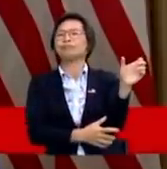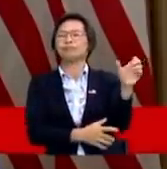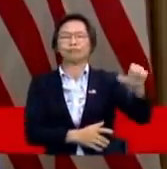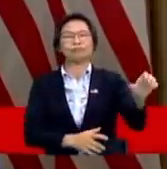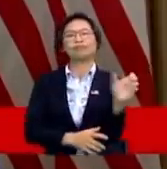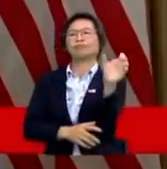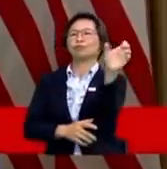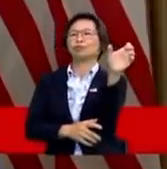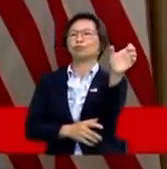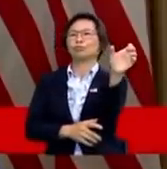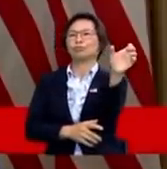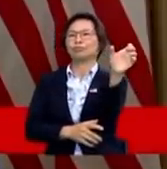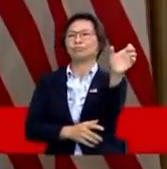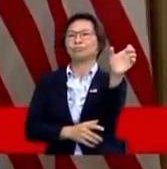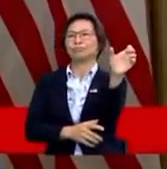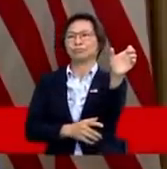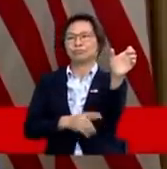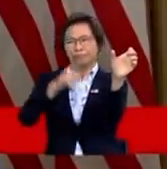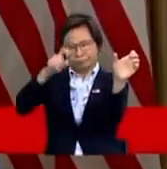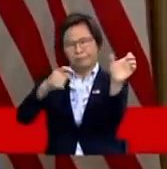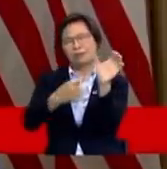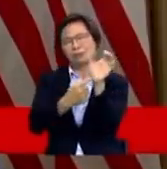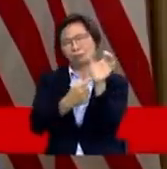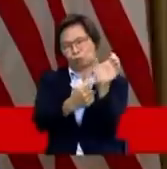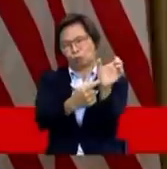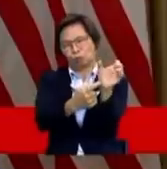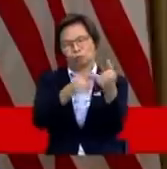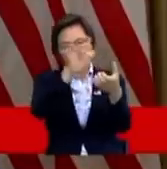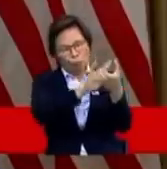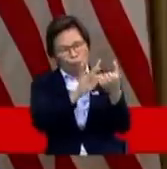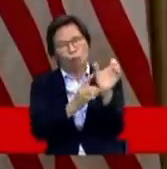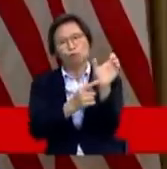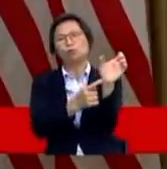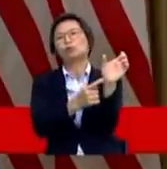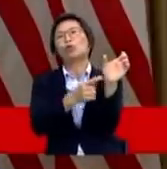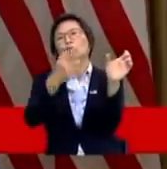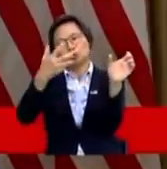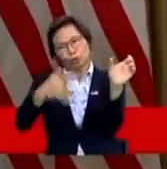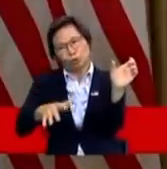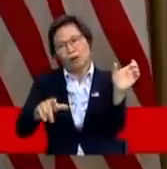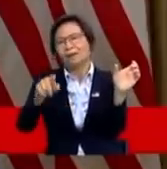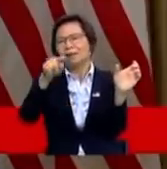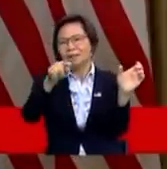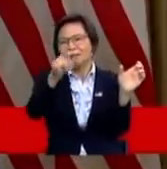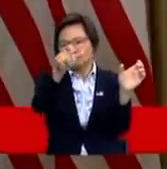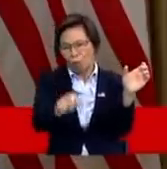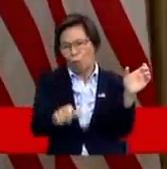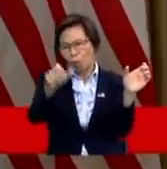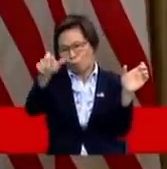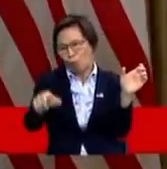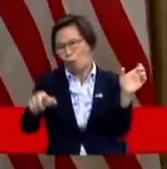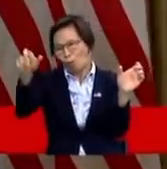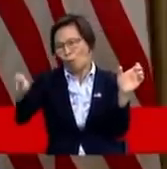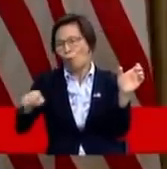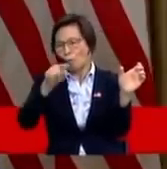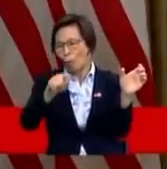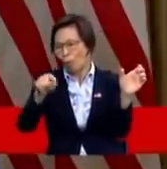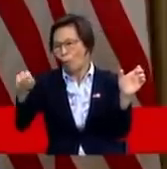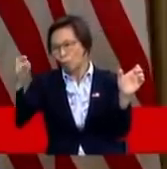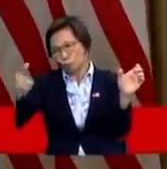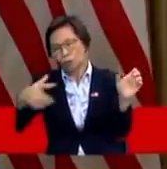digital sedikit komitmen tim Destination yang menunjukkan bahwa individu tersebut telah menerima